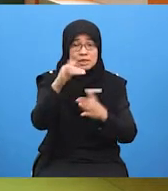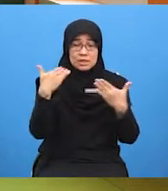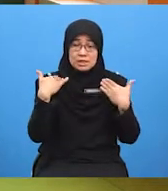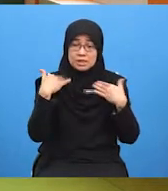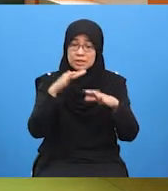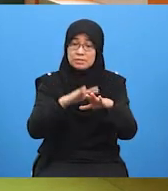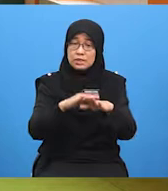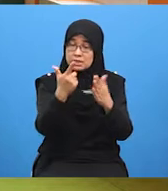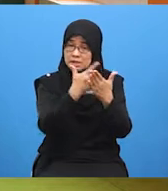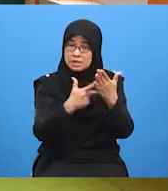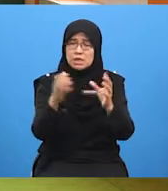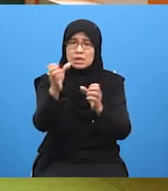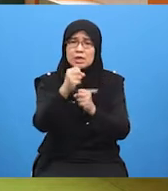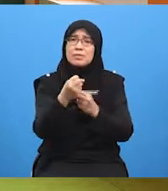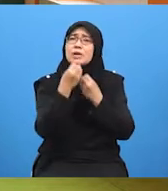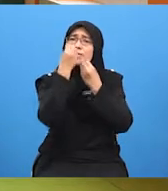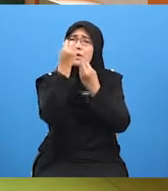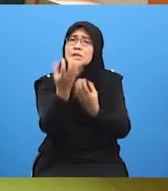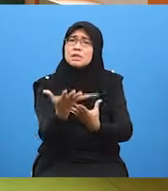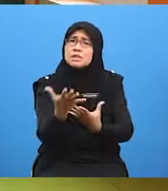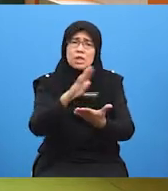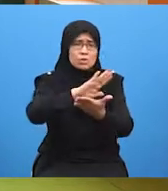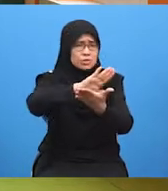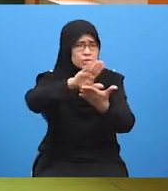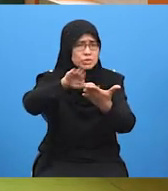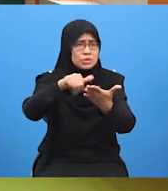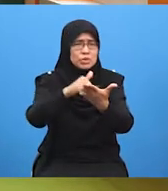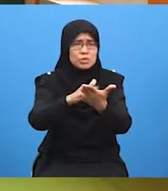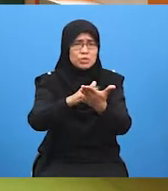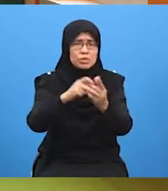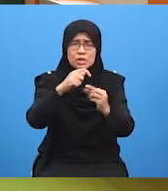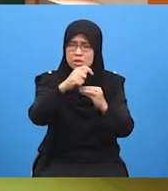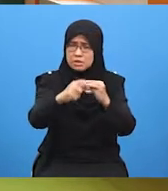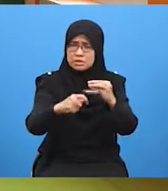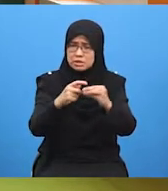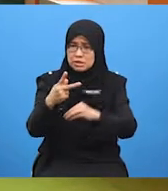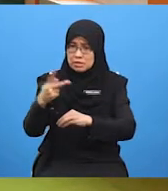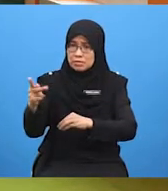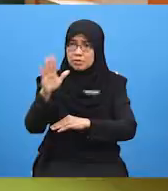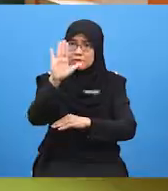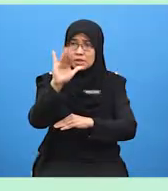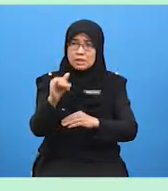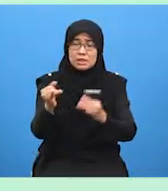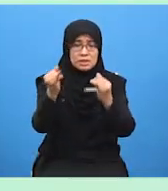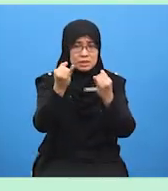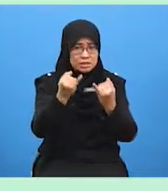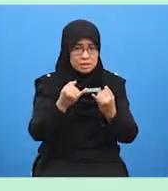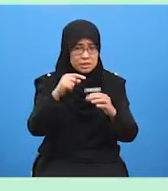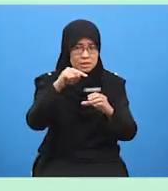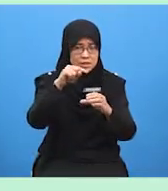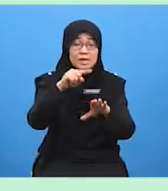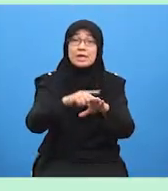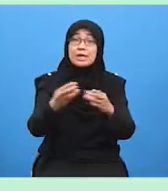pada lakaran dapat menerangkan keseluruhan tentang produk yang ingin dihasilkan.